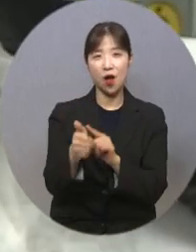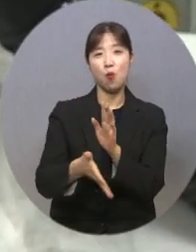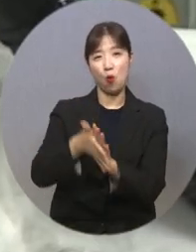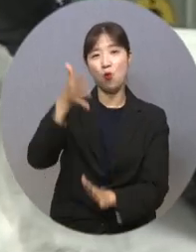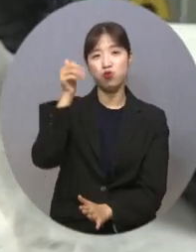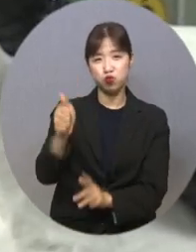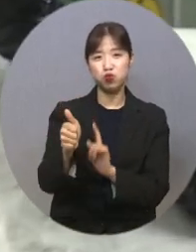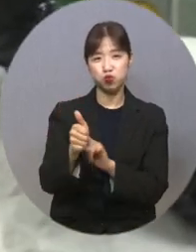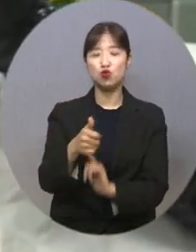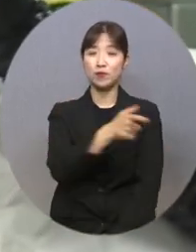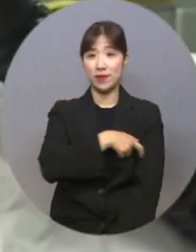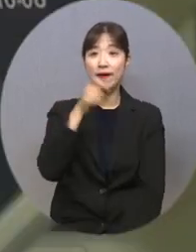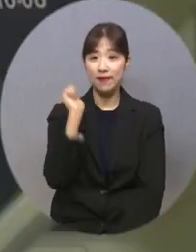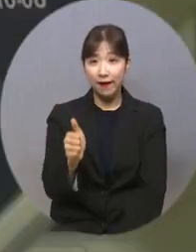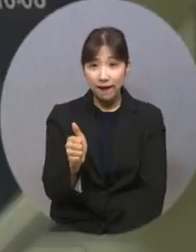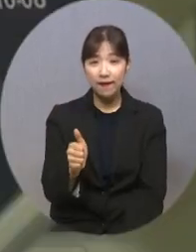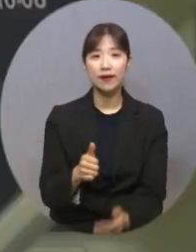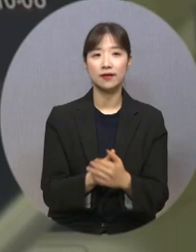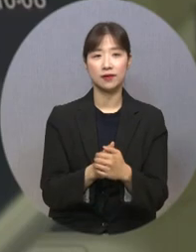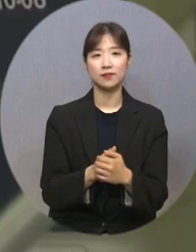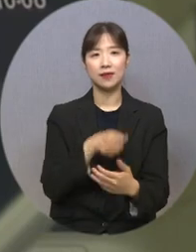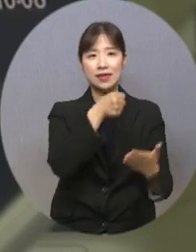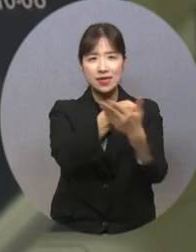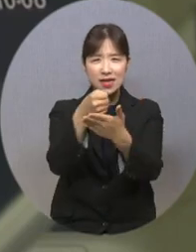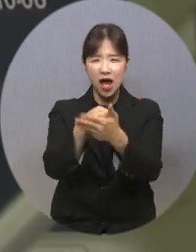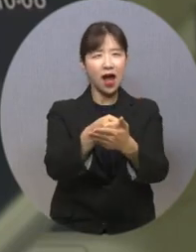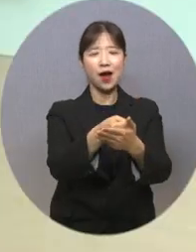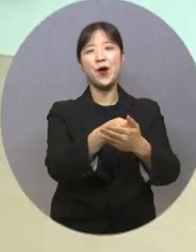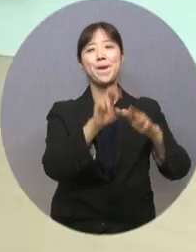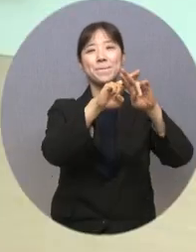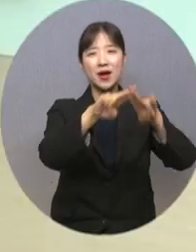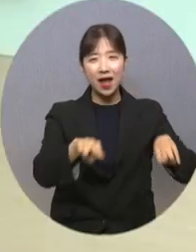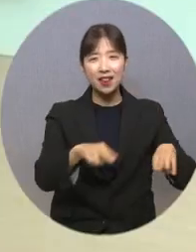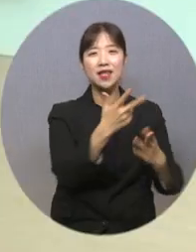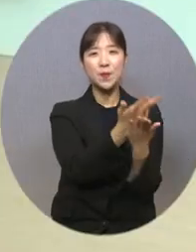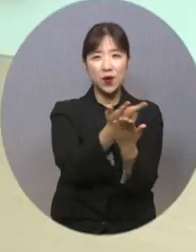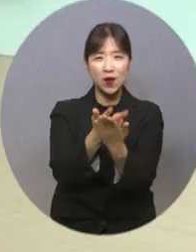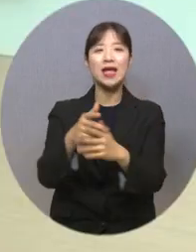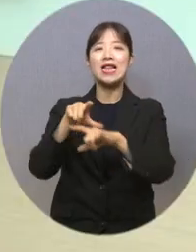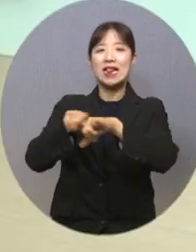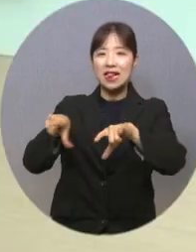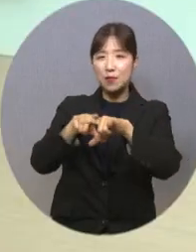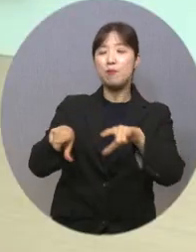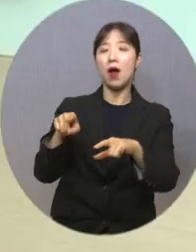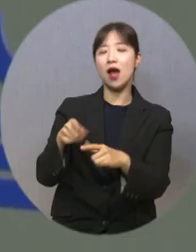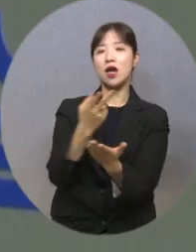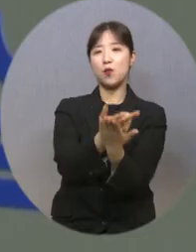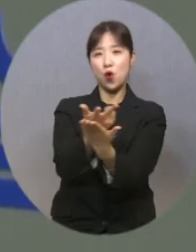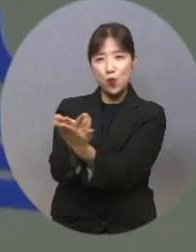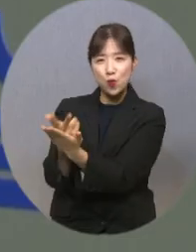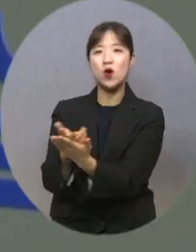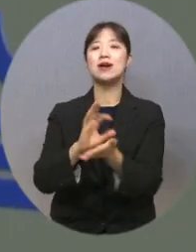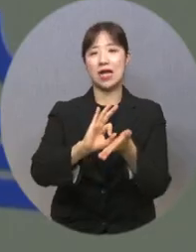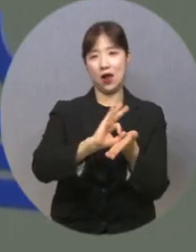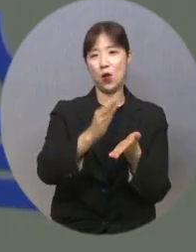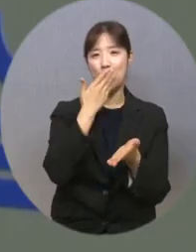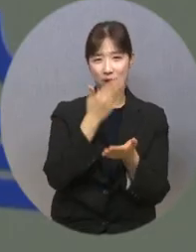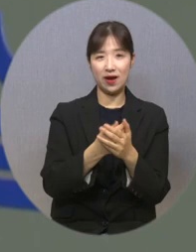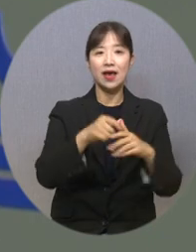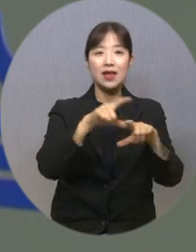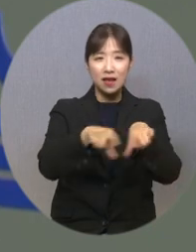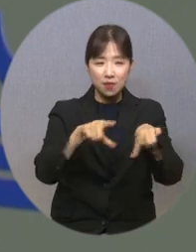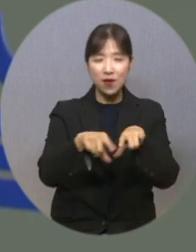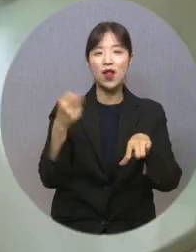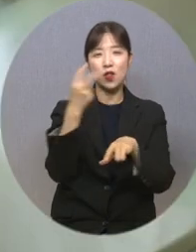중앙사고수습본부 방역총괄반장은 지정 해제된 병상은 일반 병상 진료에 사용할 수 있고 일반 병상과